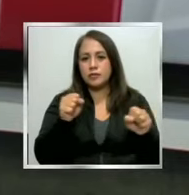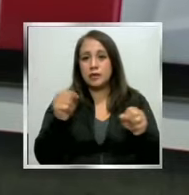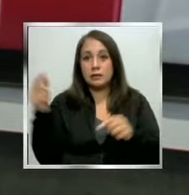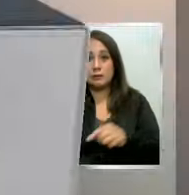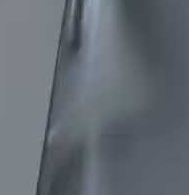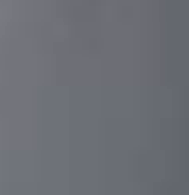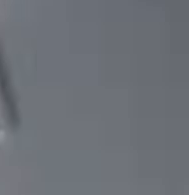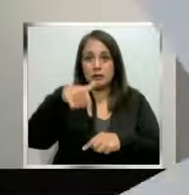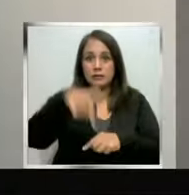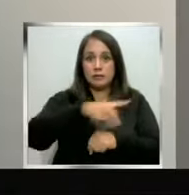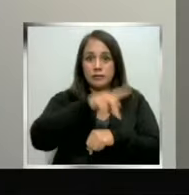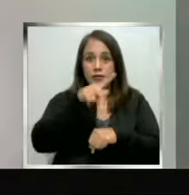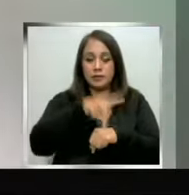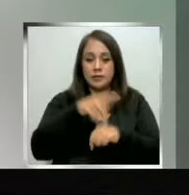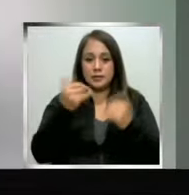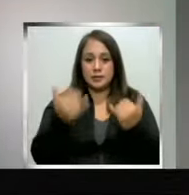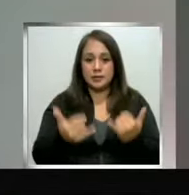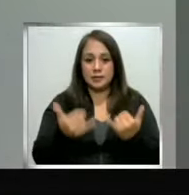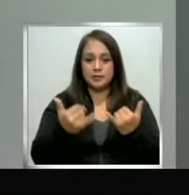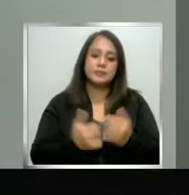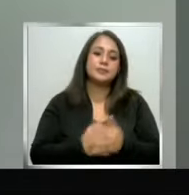Moro.